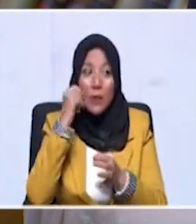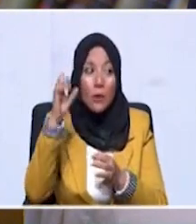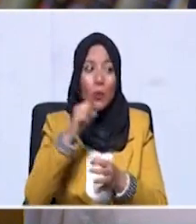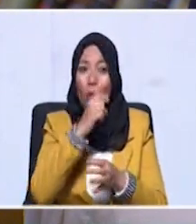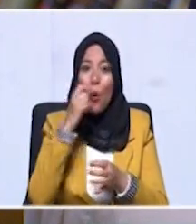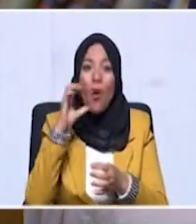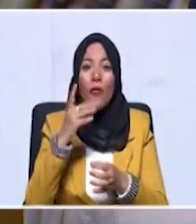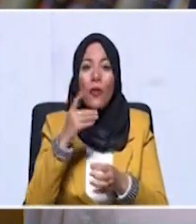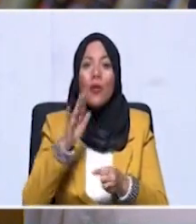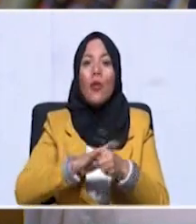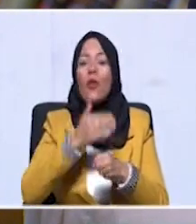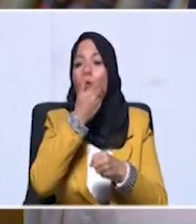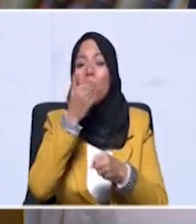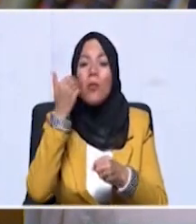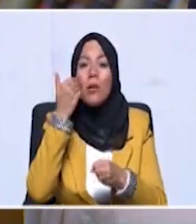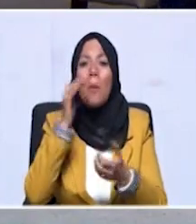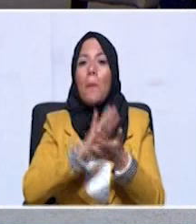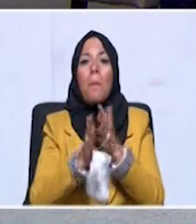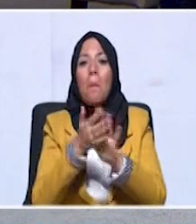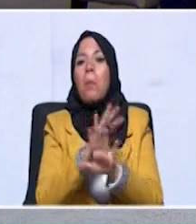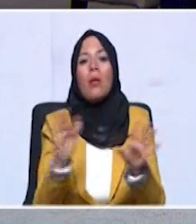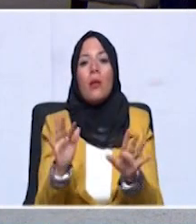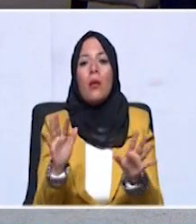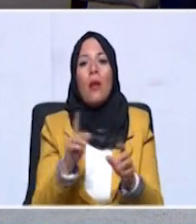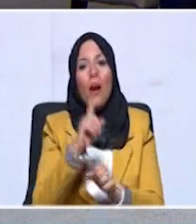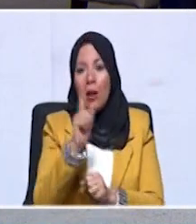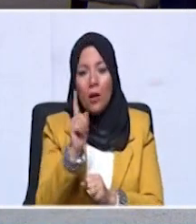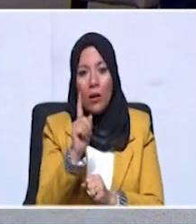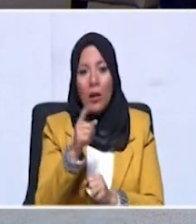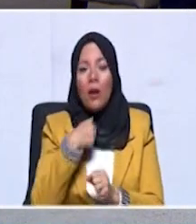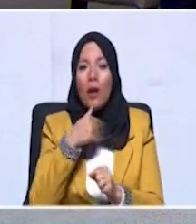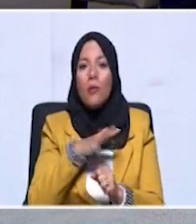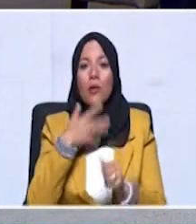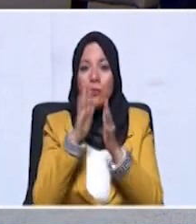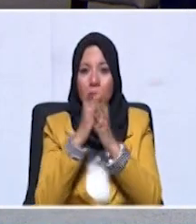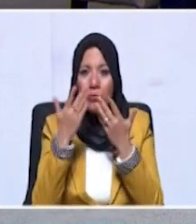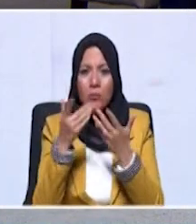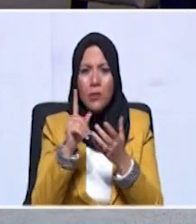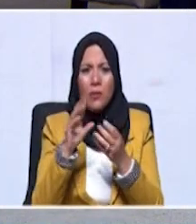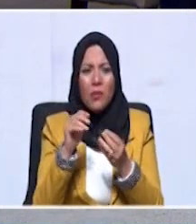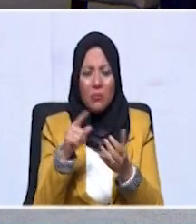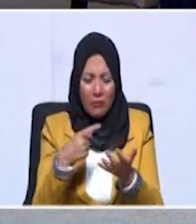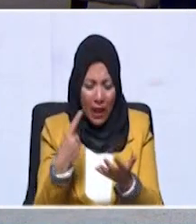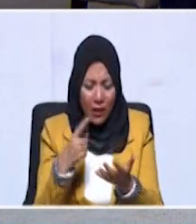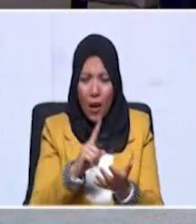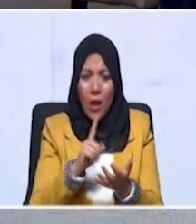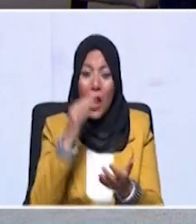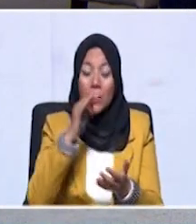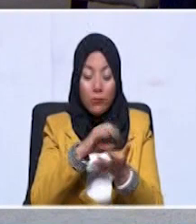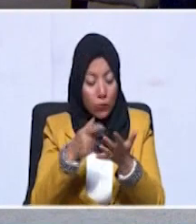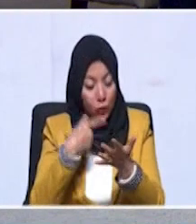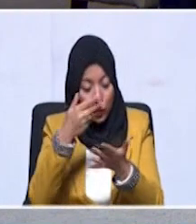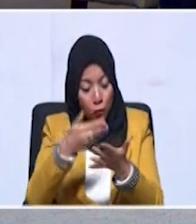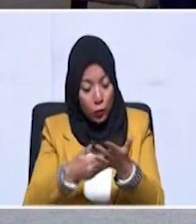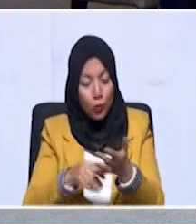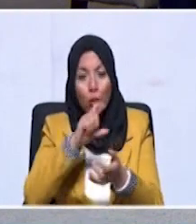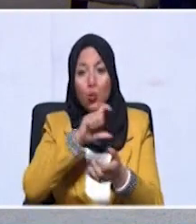القران مهجورا فمش عايزين يا جماعه المصاحف تبقى غريبه في عالمنا في واقعنا لان احنا